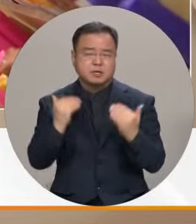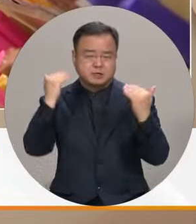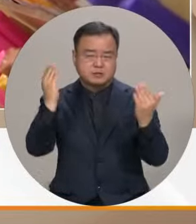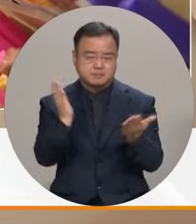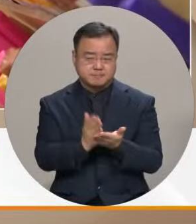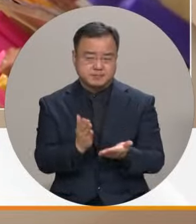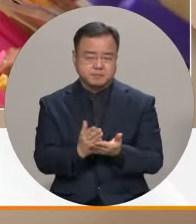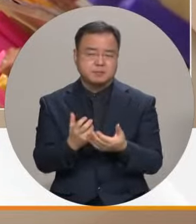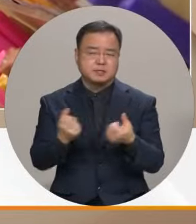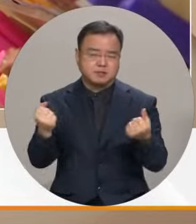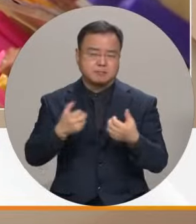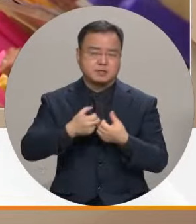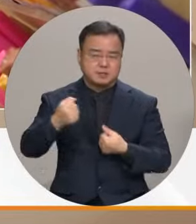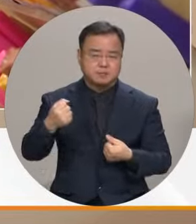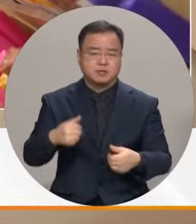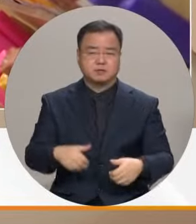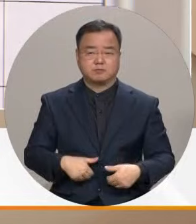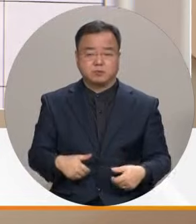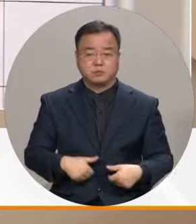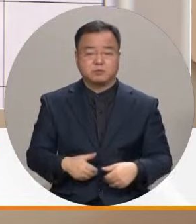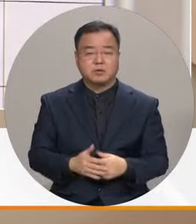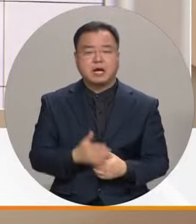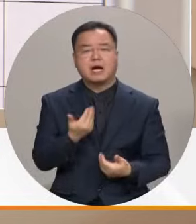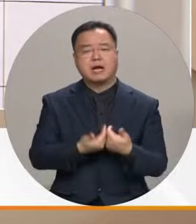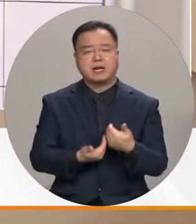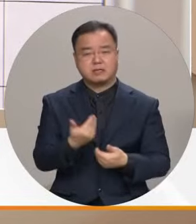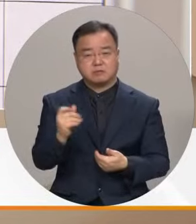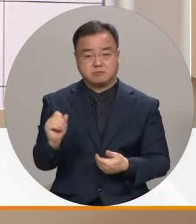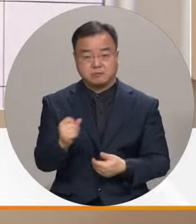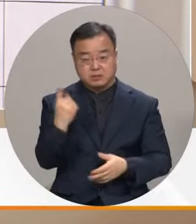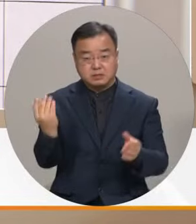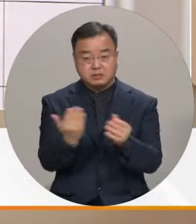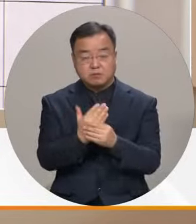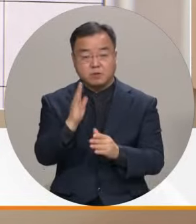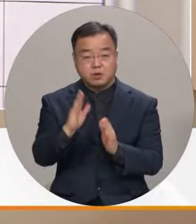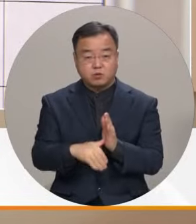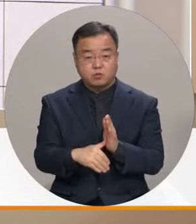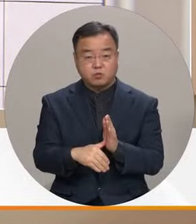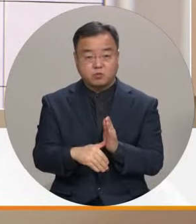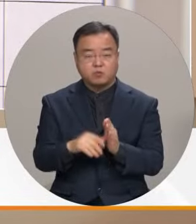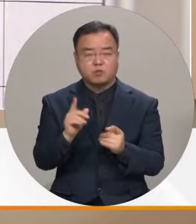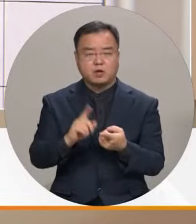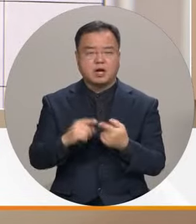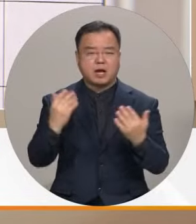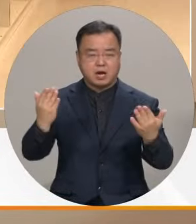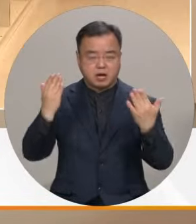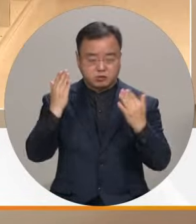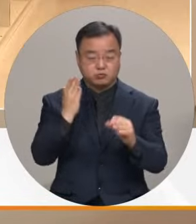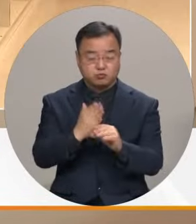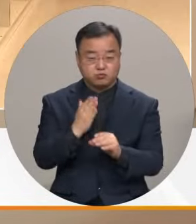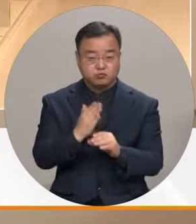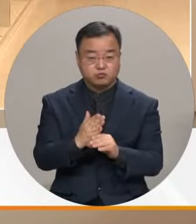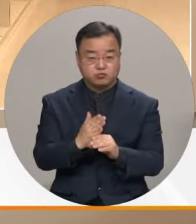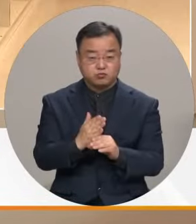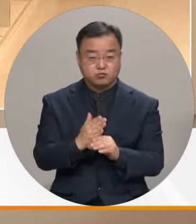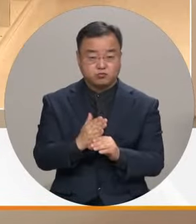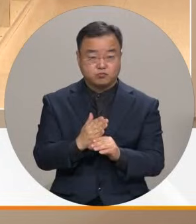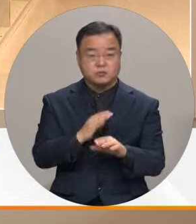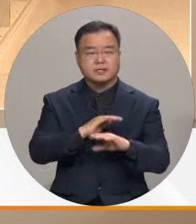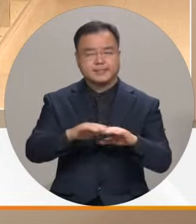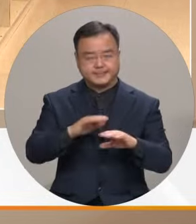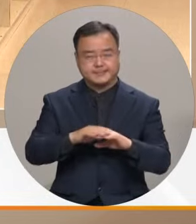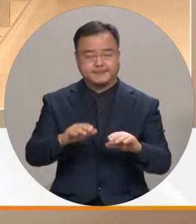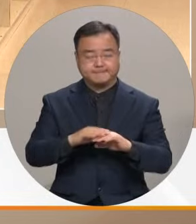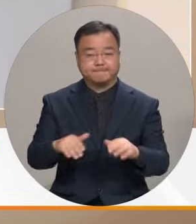좋겠습니다 어 갈등이 만약에 생겼을 때는 회복적 정의 기반해서 학교가 주도해 나가서 어 주도하여 해결해